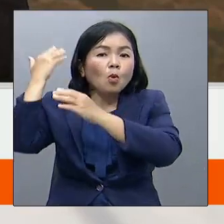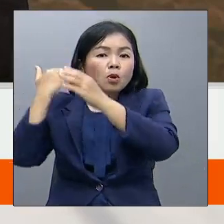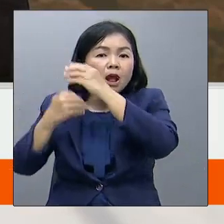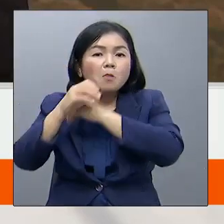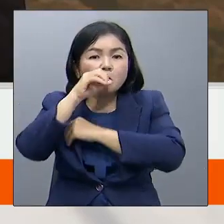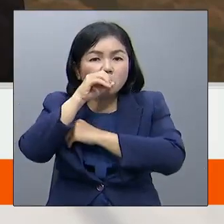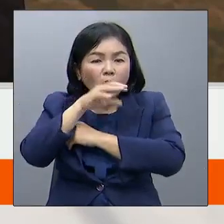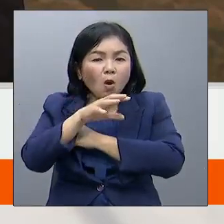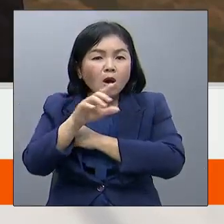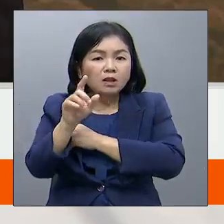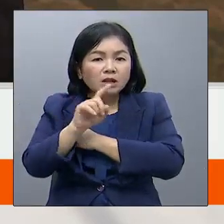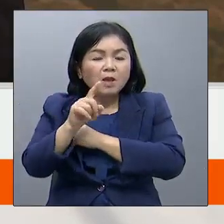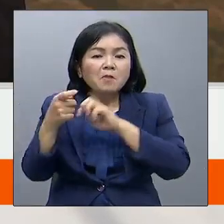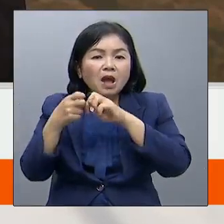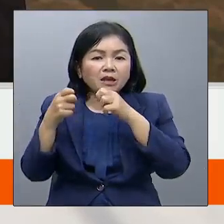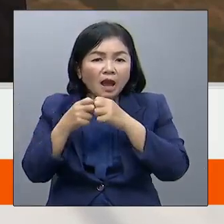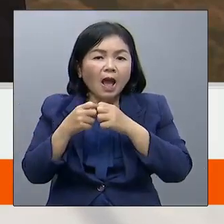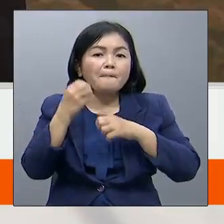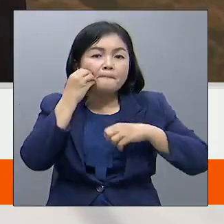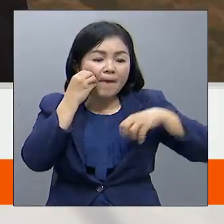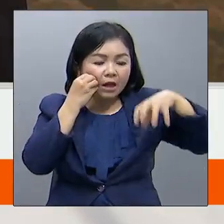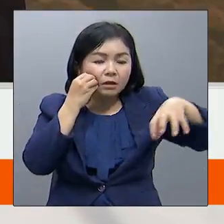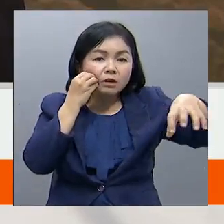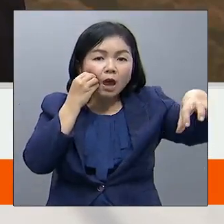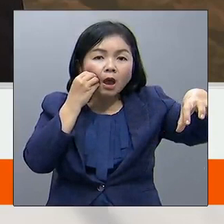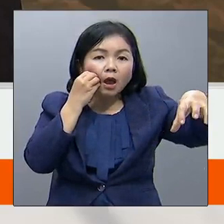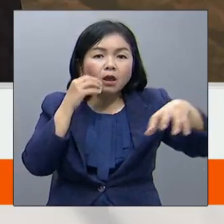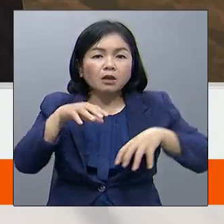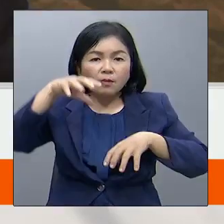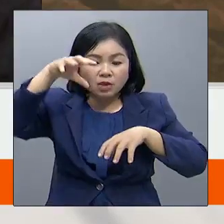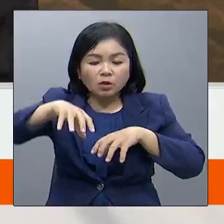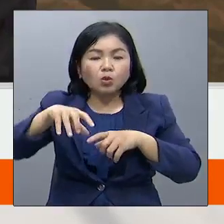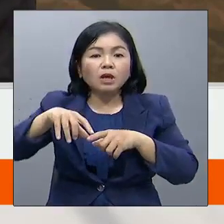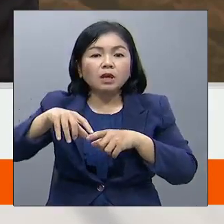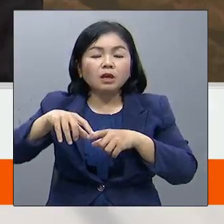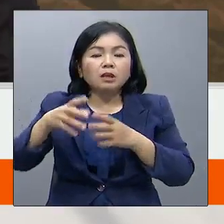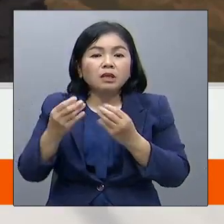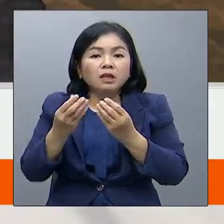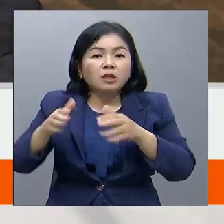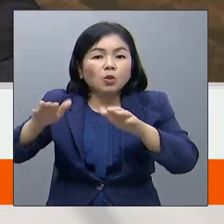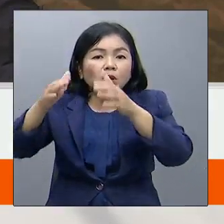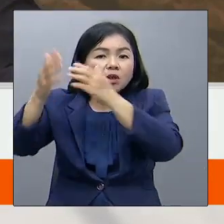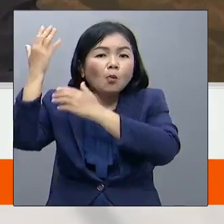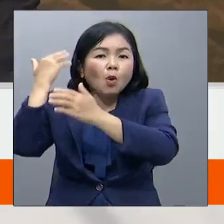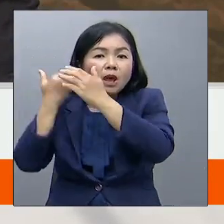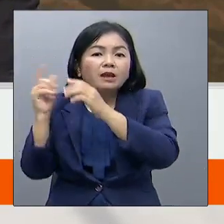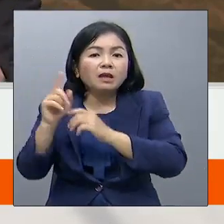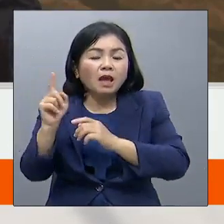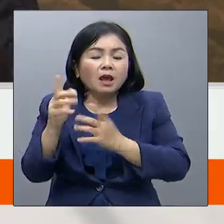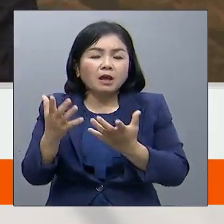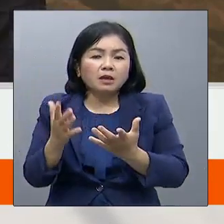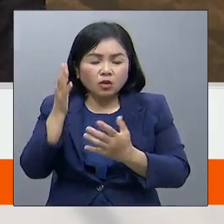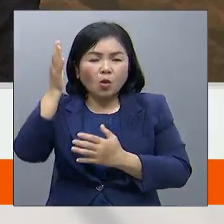หาทางออกเรื่องข้อพิพาทที่ดินให้กับชาวบ้านในบริเวณนั้นพวกเขาจะต้องได้รับความเป็นธรรมมากที่สุดค่ะแต่ไม่แน่ใจว่าหลังจากนี้